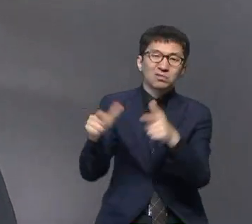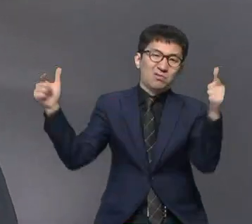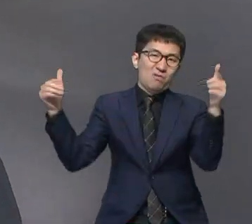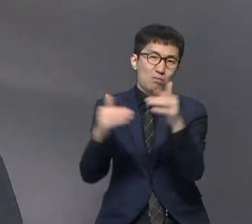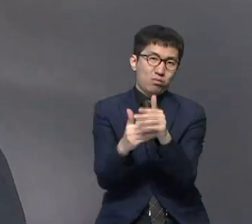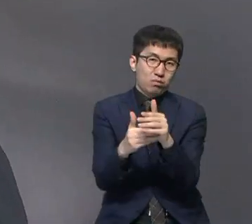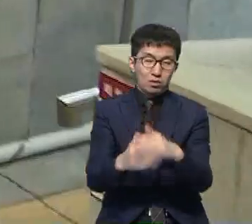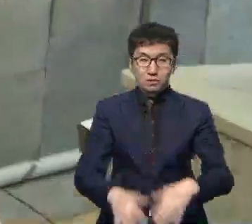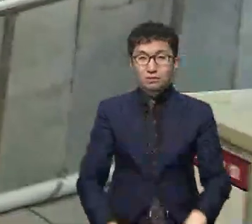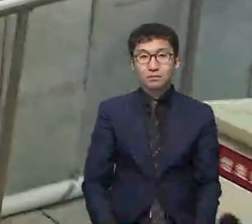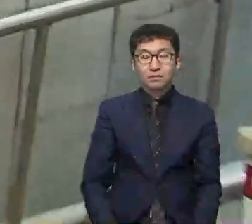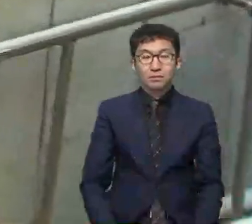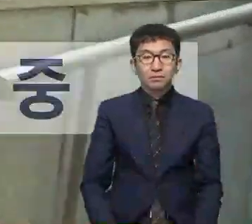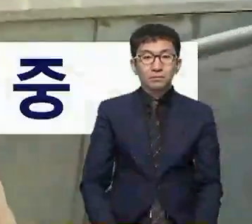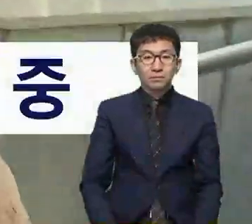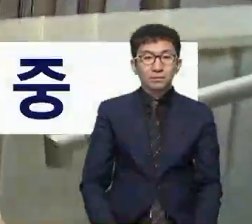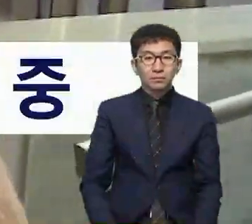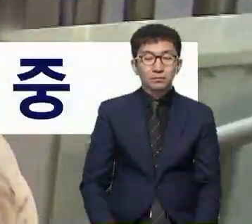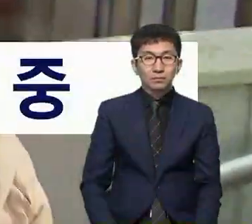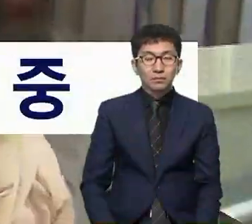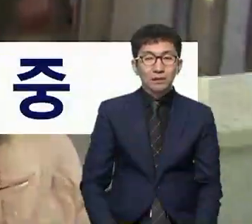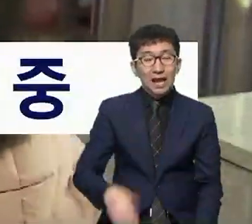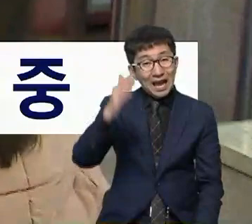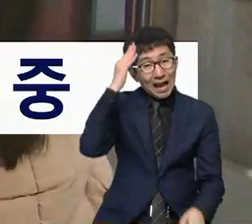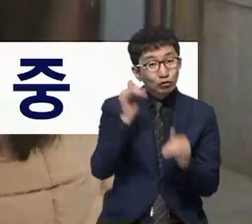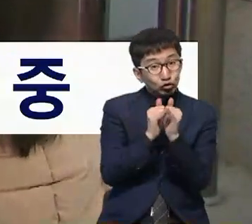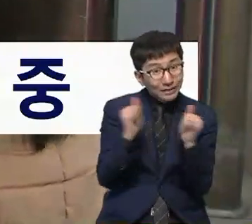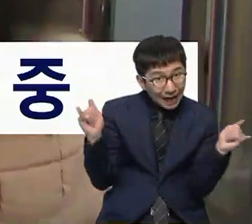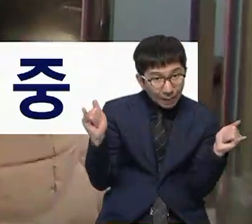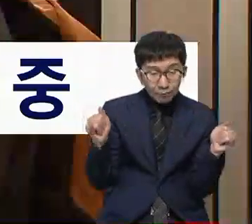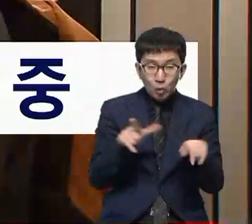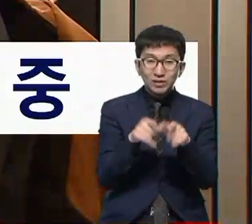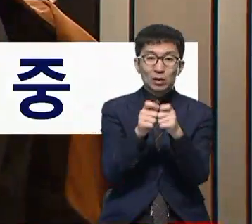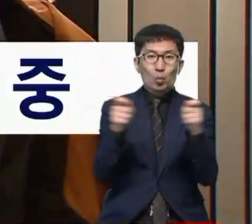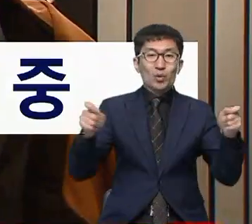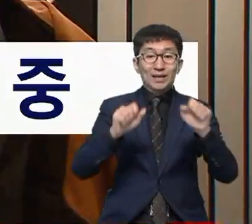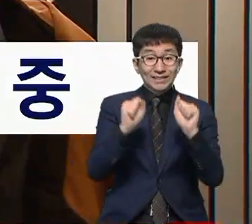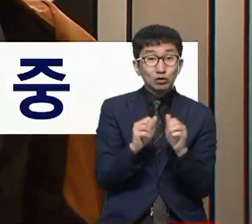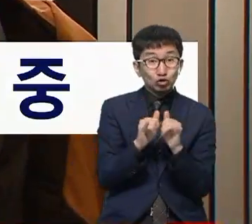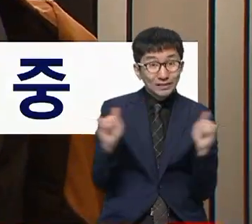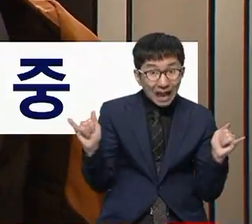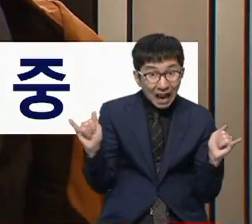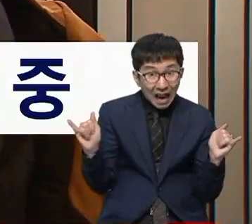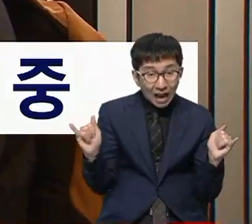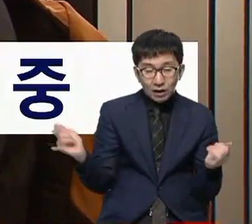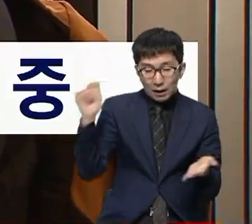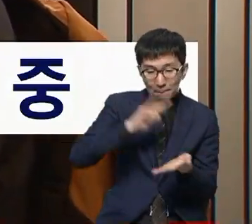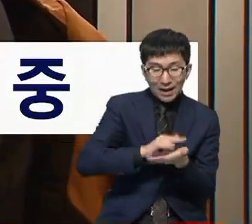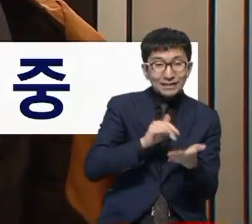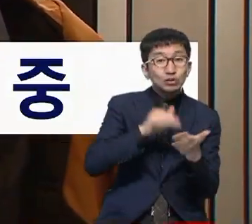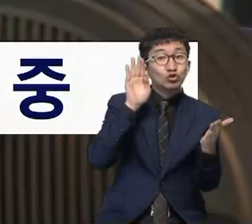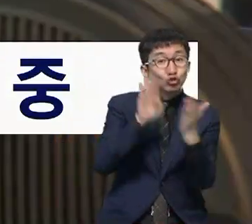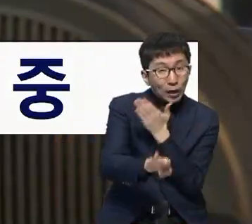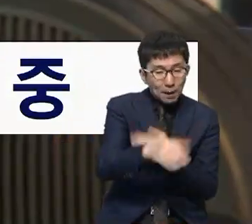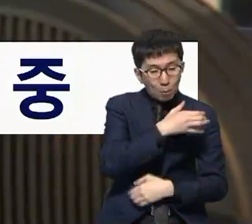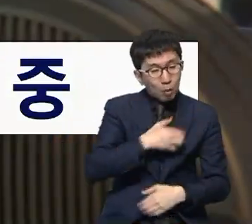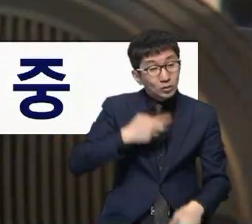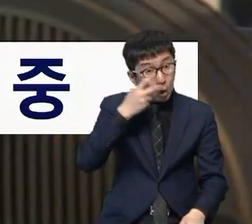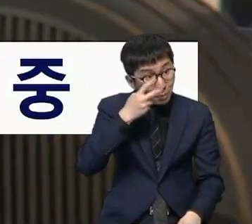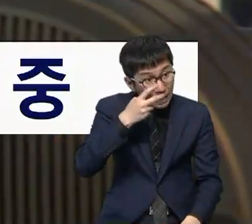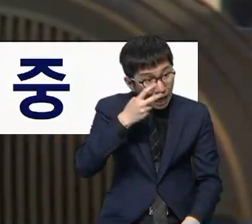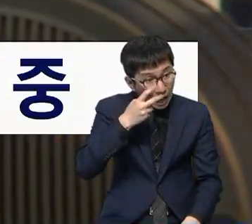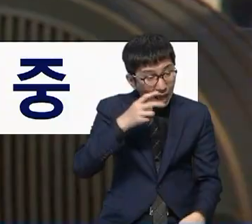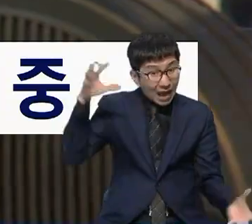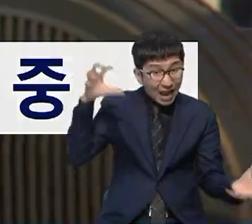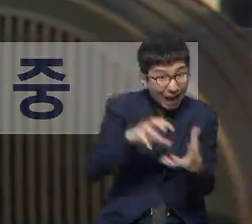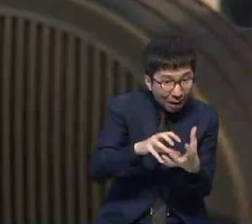높습니다. 내국인과 장기 체류자가 입국 후 하루 안에 지자체 보건소에서 검사한 결과까지 집계되면 더